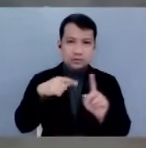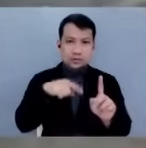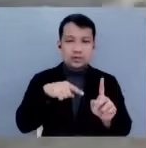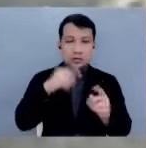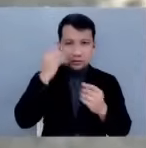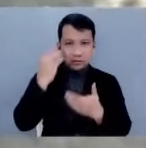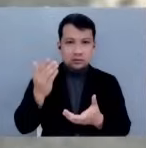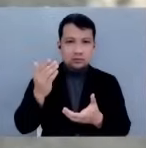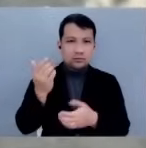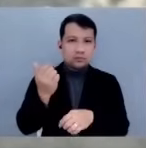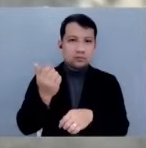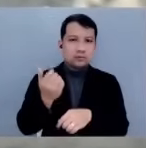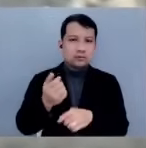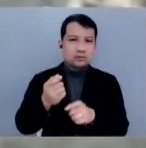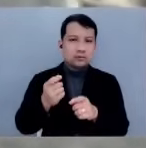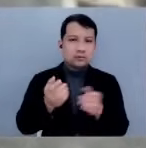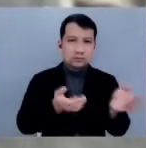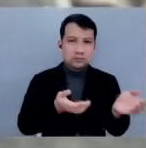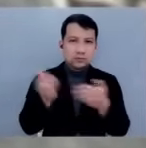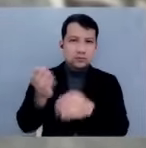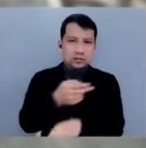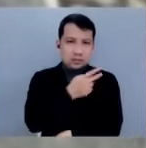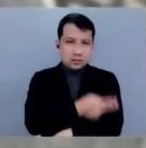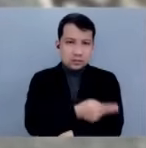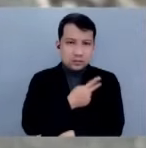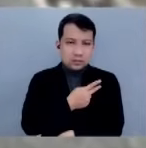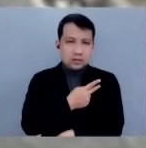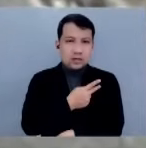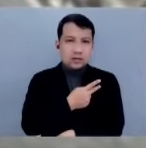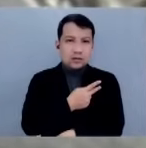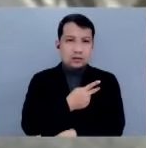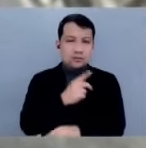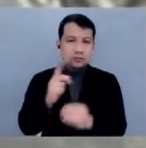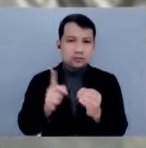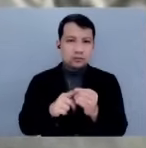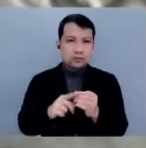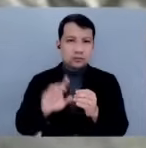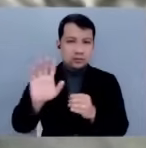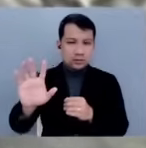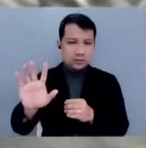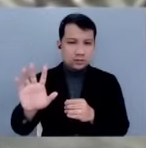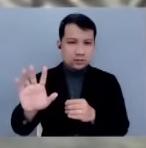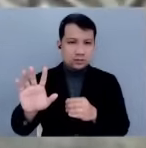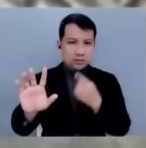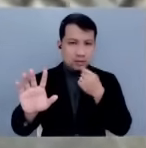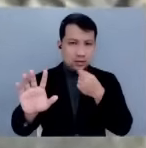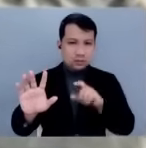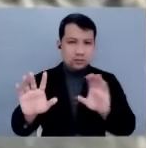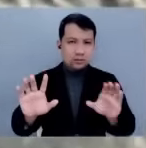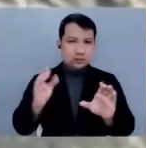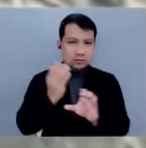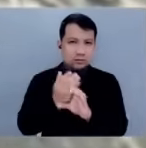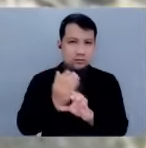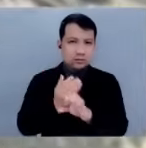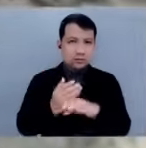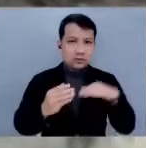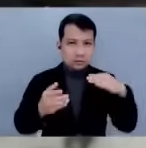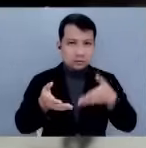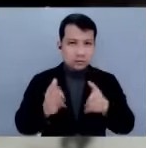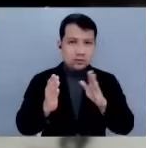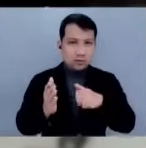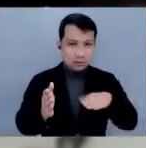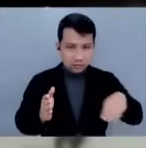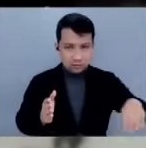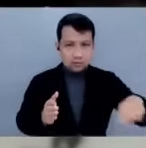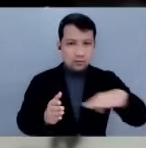otoridad, maghahatid ng pasyente ang ambulansya. Pinahinto ng isang traffic enforcer ang mga sasakyan para bigyan ito ng daan.